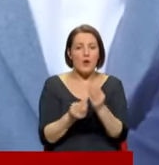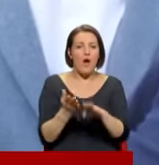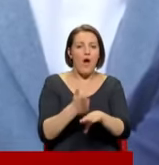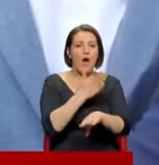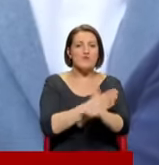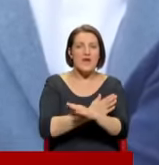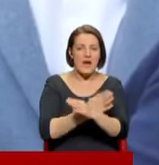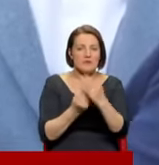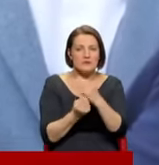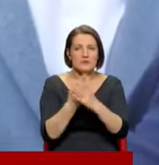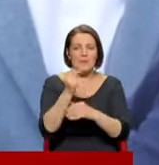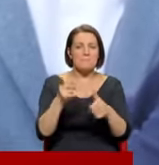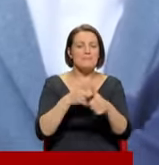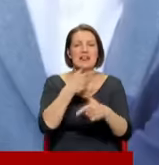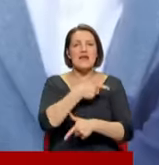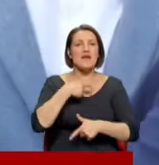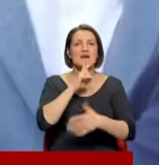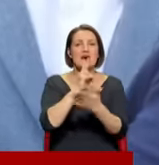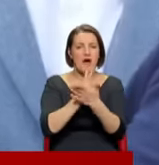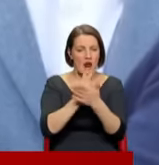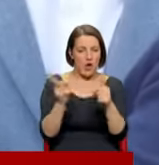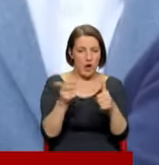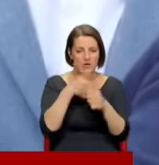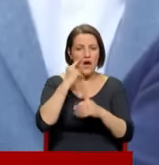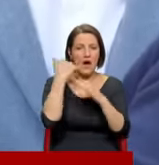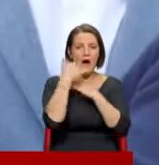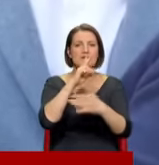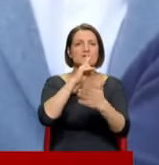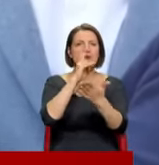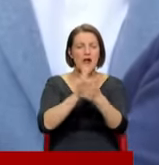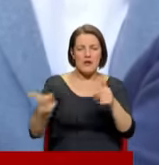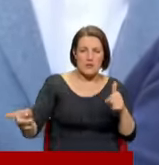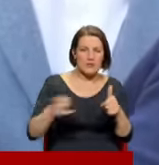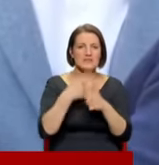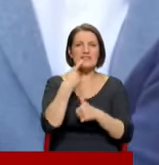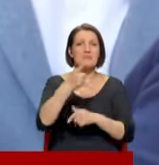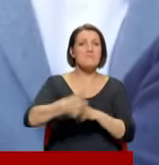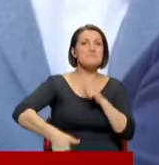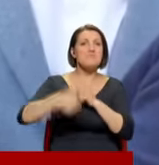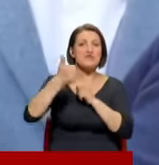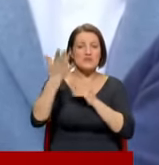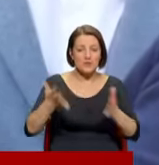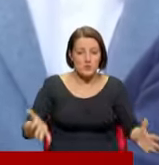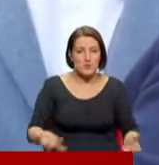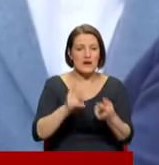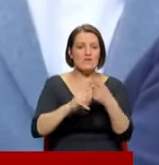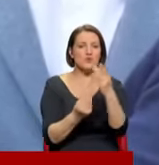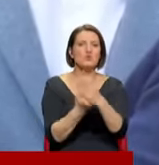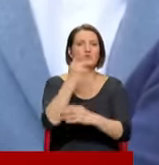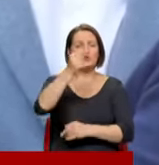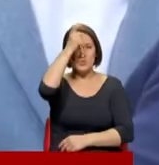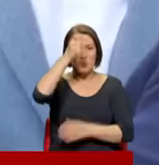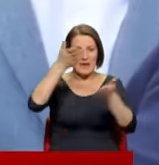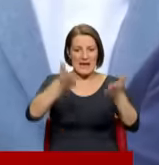kuruluşu öncelemiş, milli iradeyi öncelemiş, halkın iradesini öncelemiş bir liderin kurtardığı ve kurduğu bir